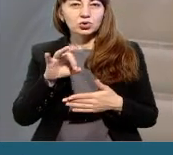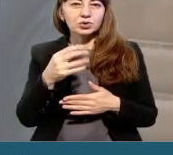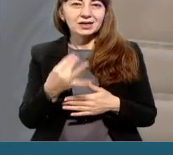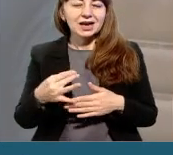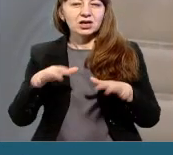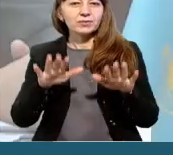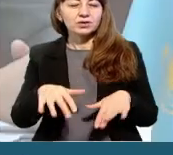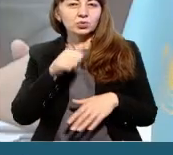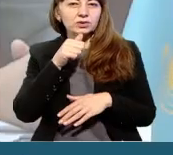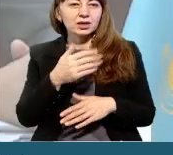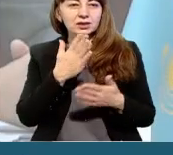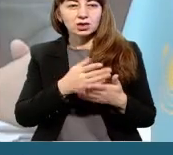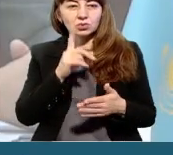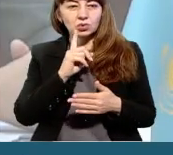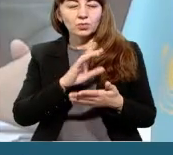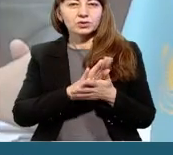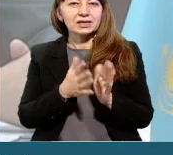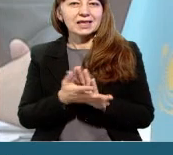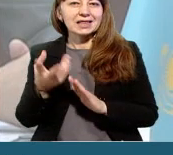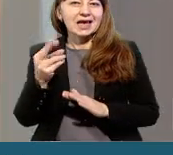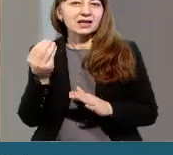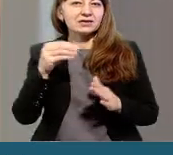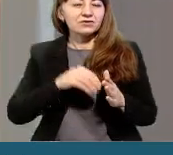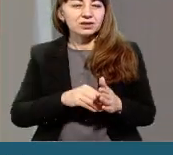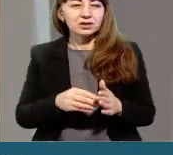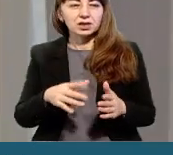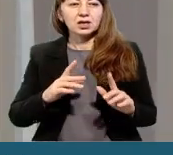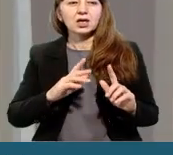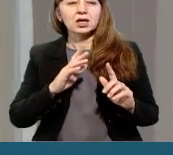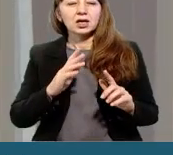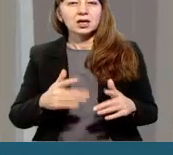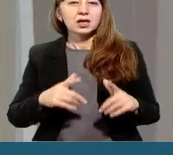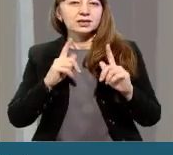өзбек инвесторлармен ынтымақтастыққа дайын екенін білдірді.